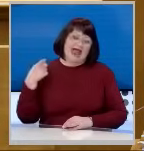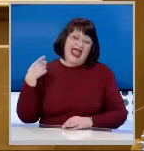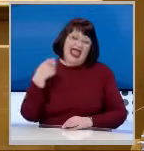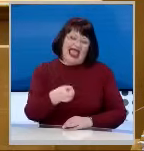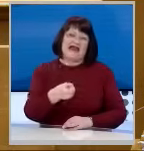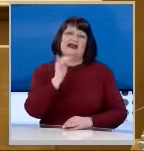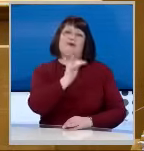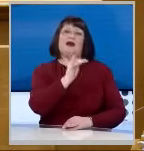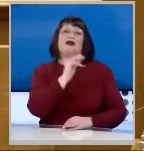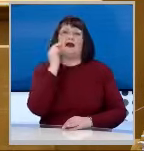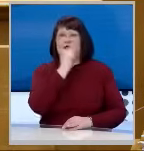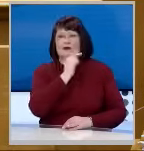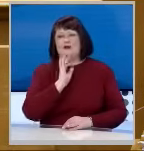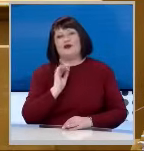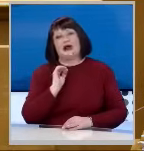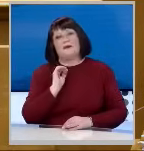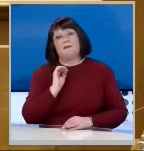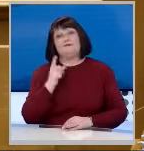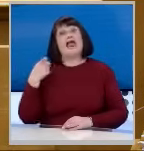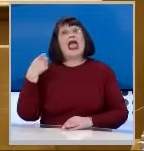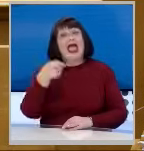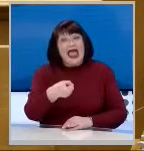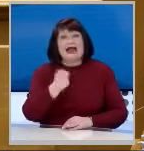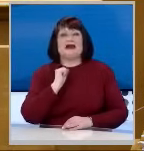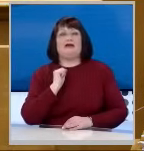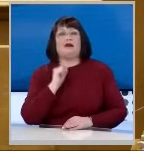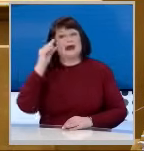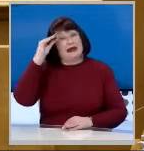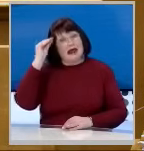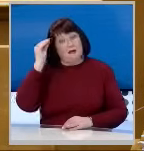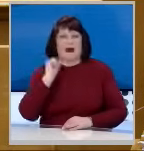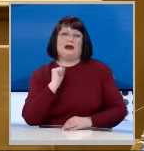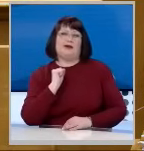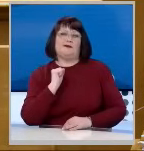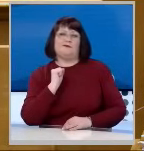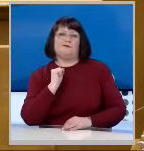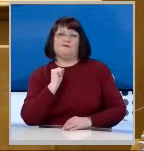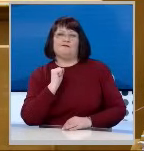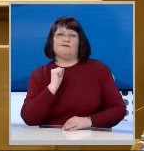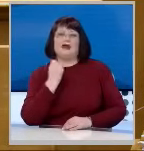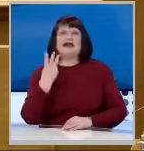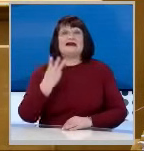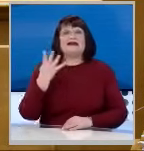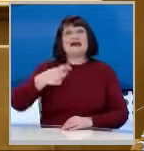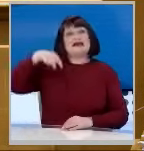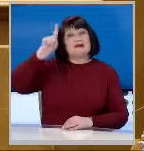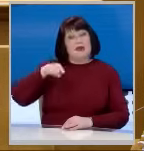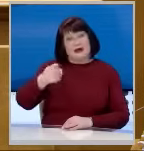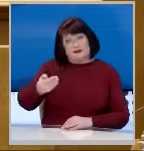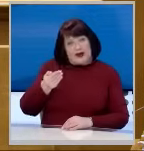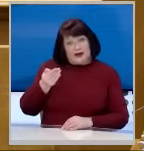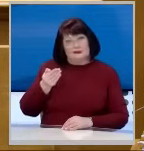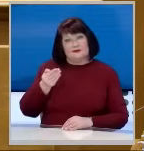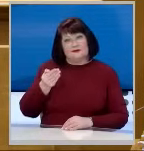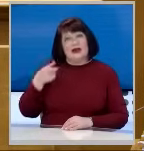κύριε μητσοτάκη το έγκλημα κύριε καραμανλή τρεις και τέσσερις μέρες